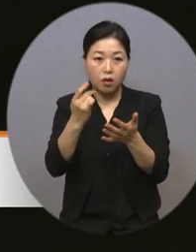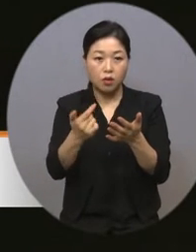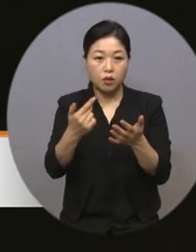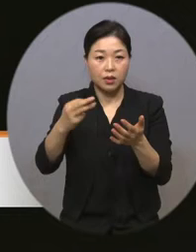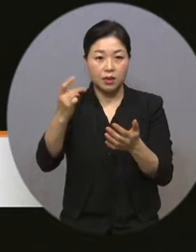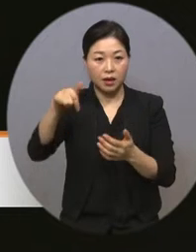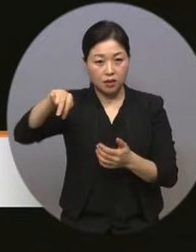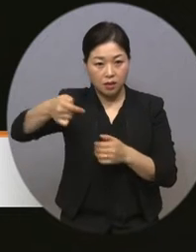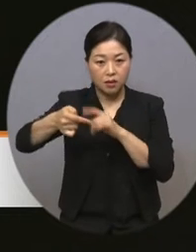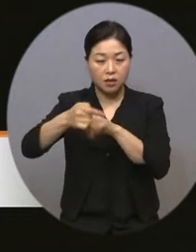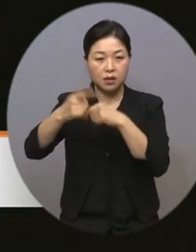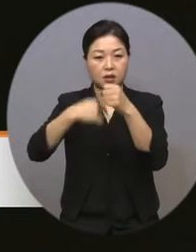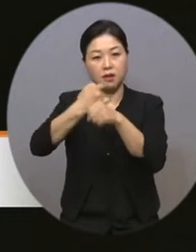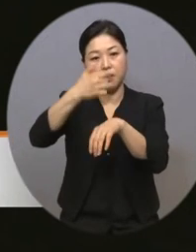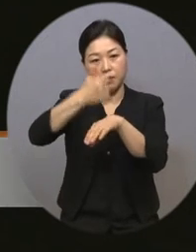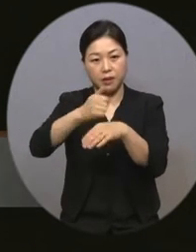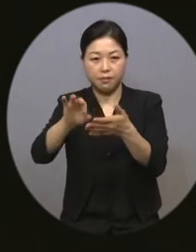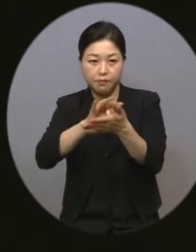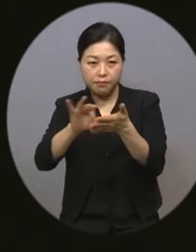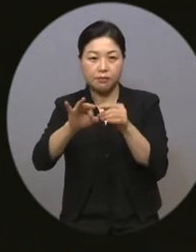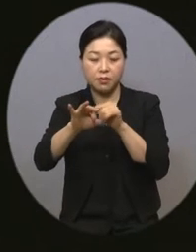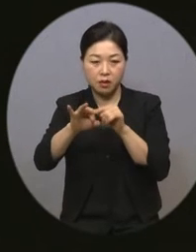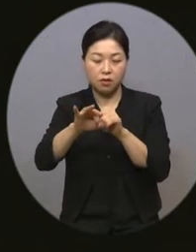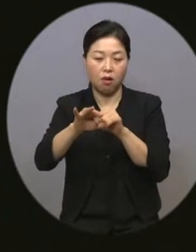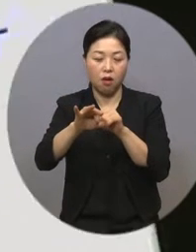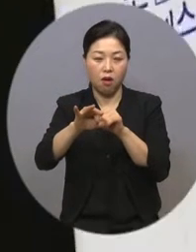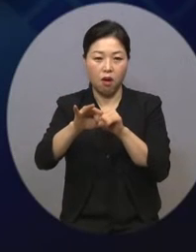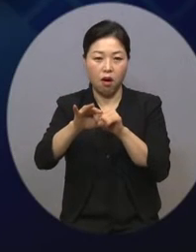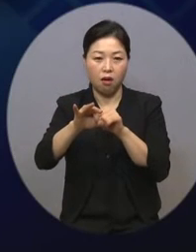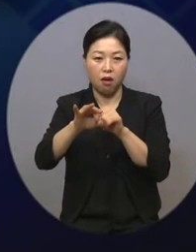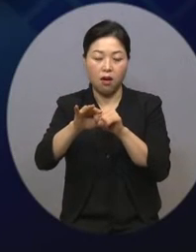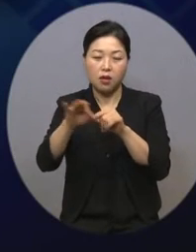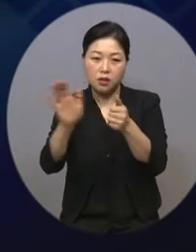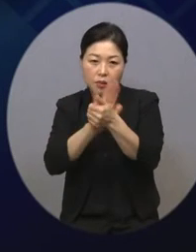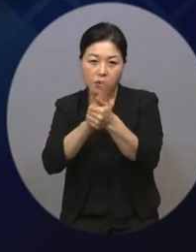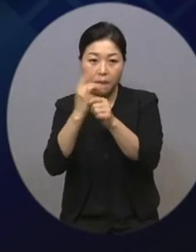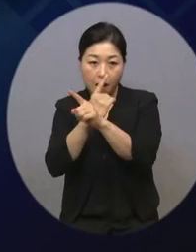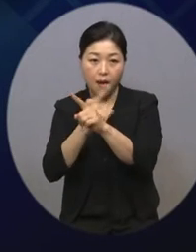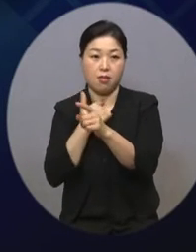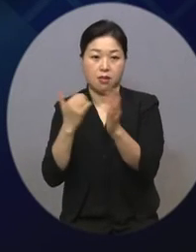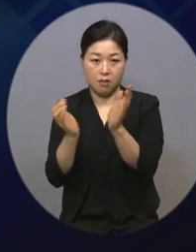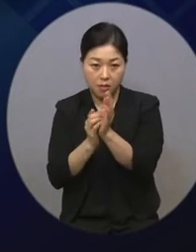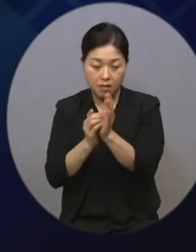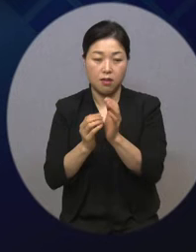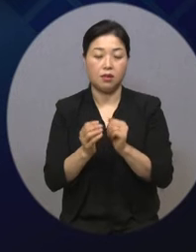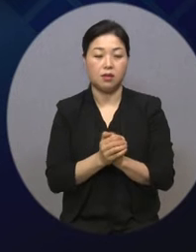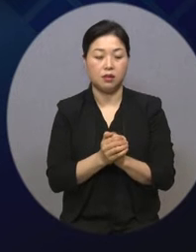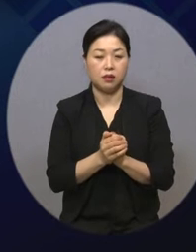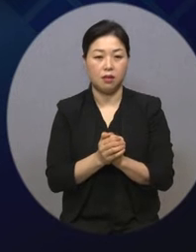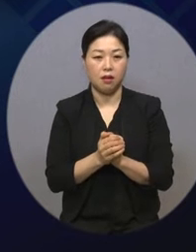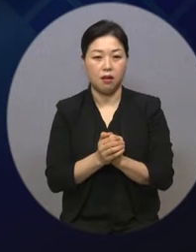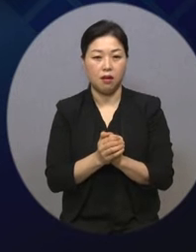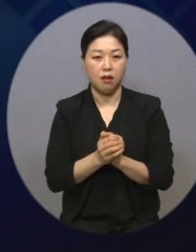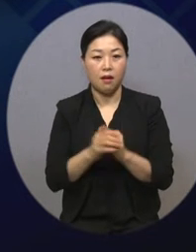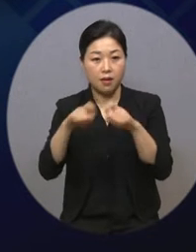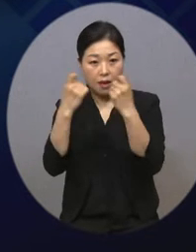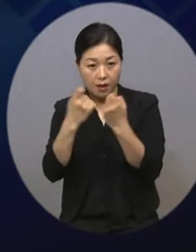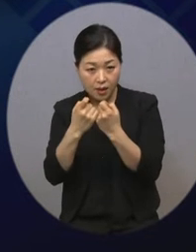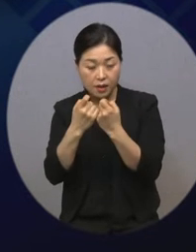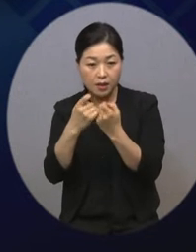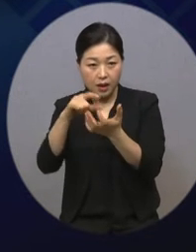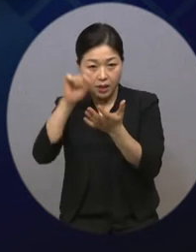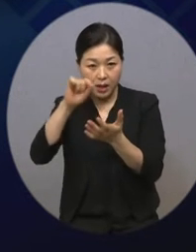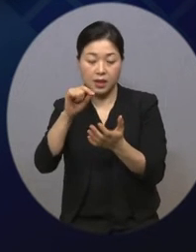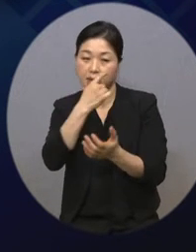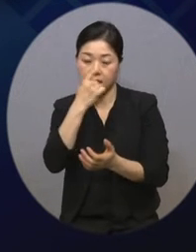연말정산의 포함 에 모든 기능을 개선했으며 민간 인증서 를 활용한 간편 인증을 사용할 수 있습니다